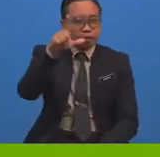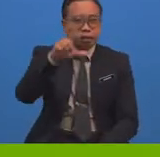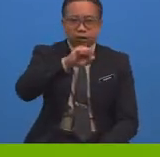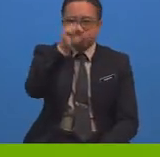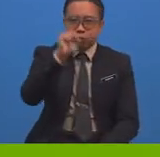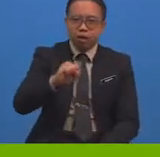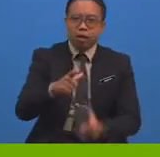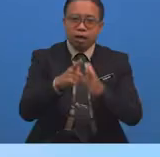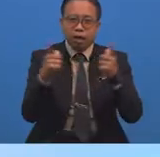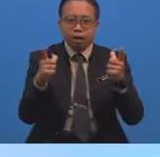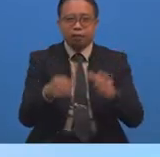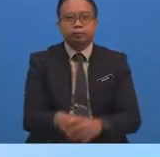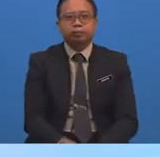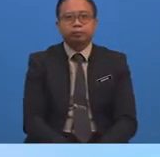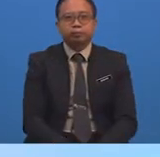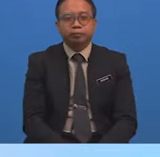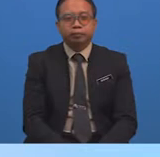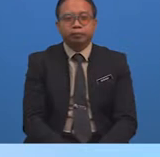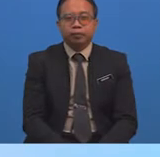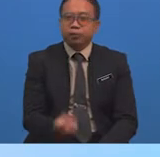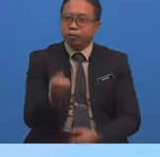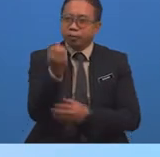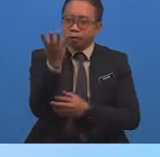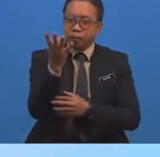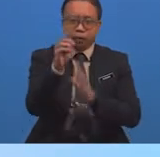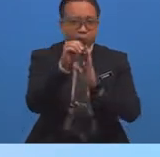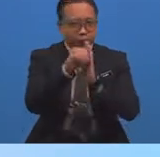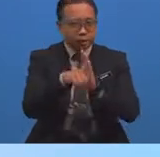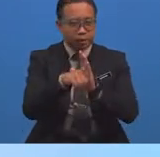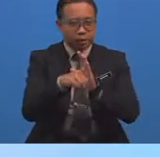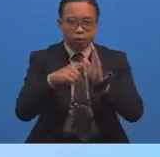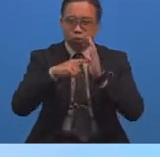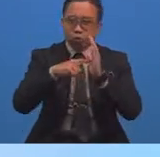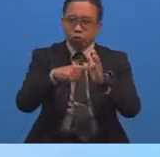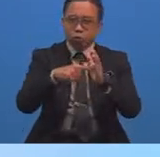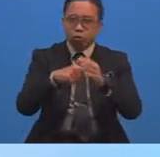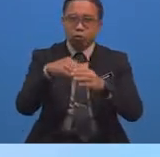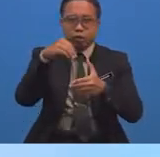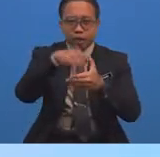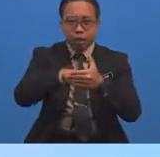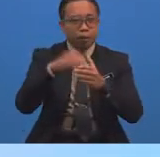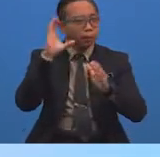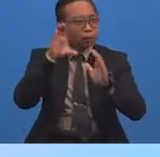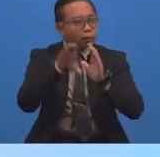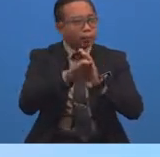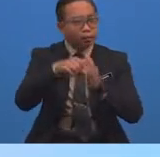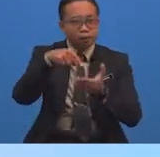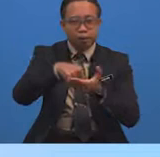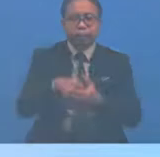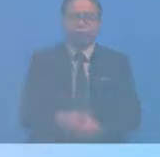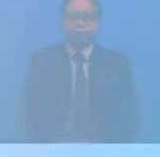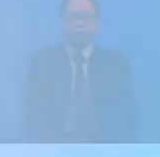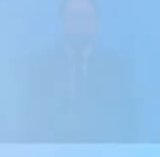dana di punya berapa minikah yang ditunjukkan dalam gambar ini